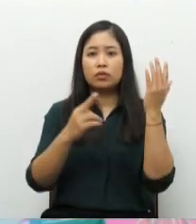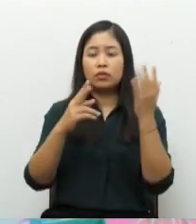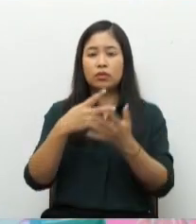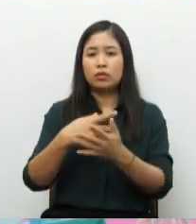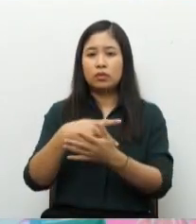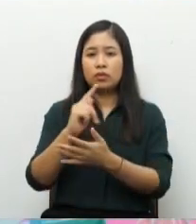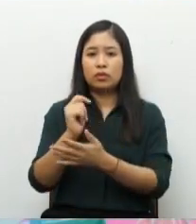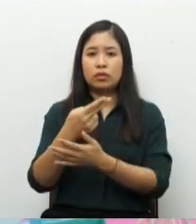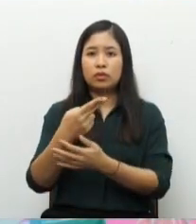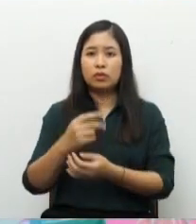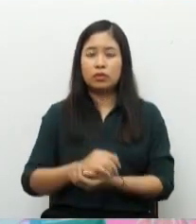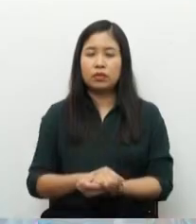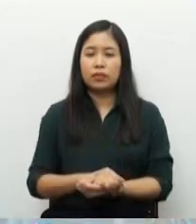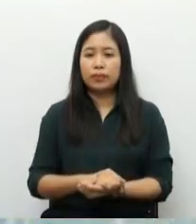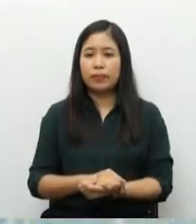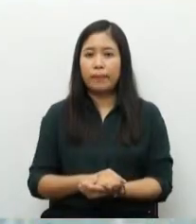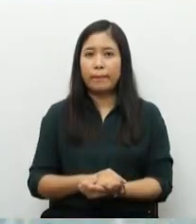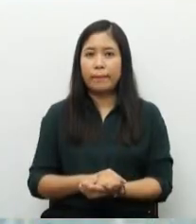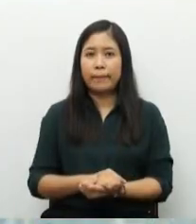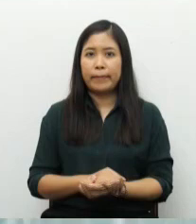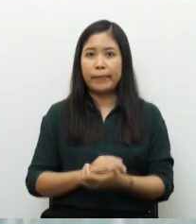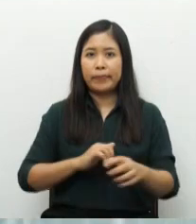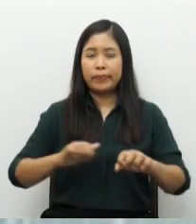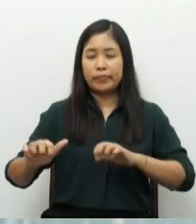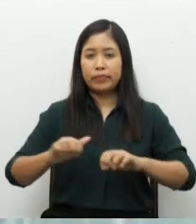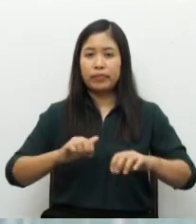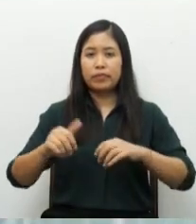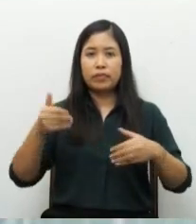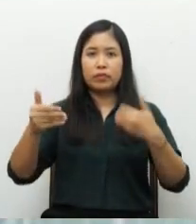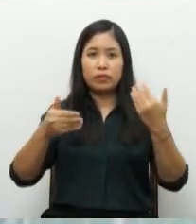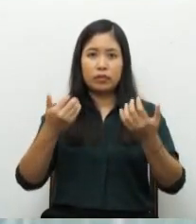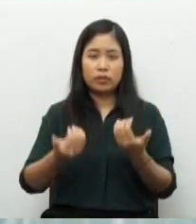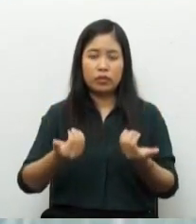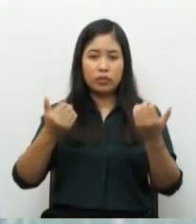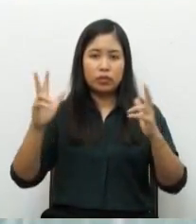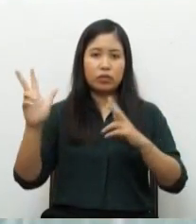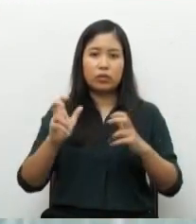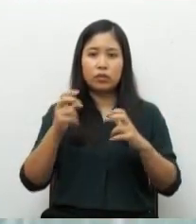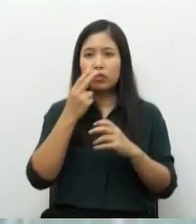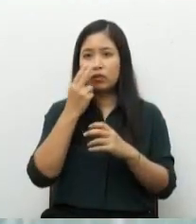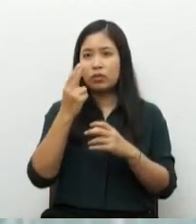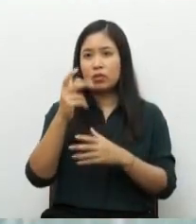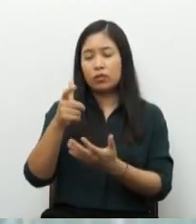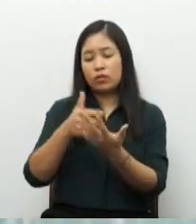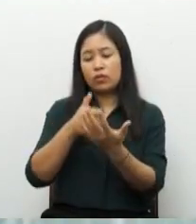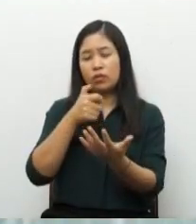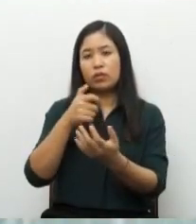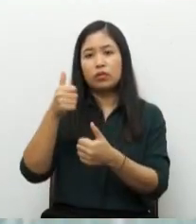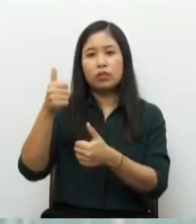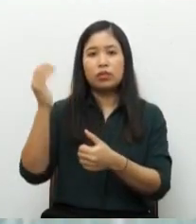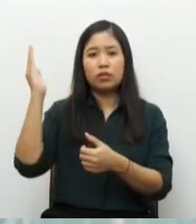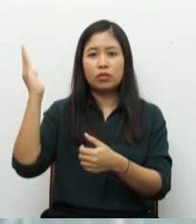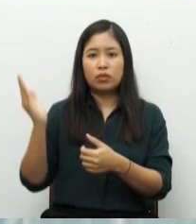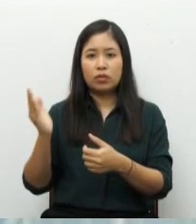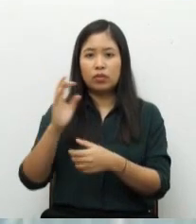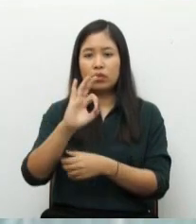พอร์ตนะครับจังหวัดปทุมธานีครับสำหรับรายละเอียดการแข่งขันนะครับสามารถดาวน์โหลดได้ที่ QR code ที่ปรากฏด้านหน้าจอนะครับหรือทางเพจ Facebook